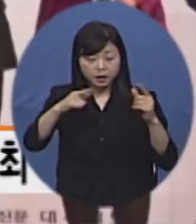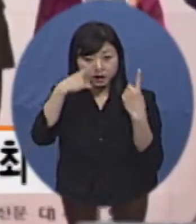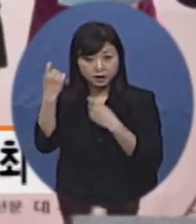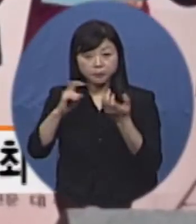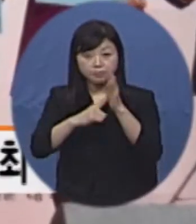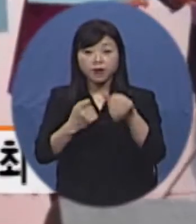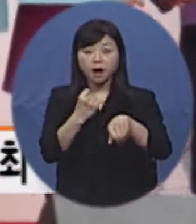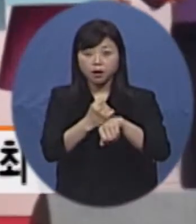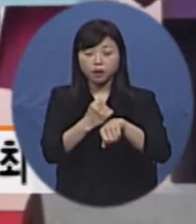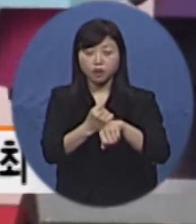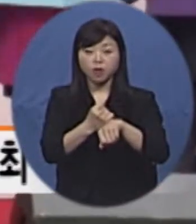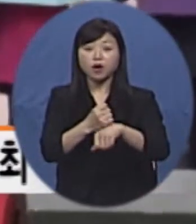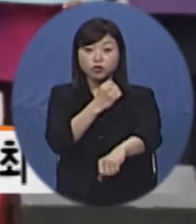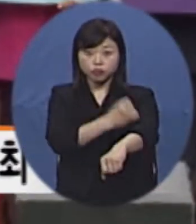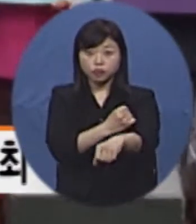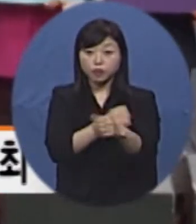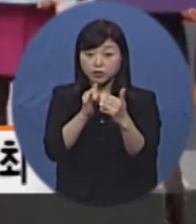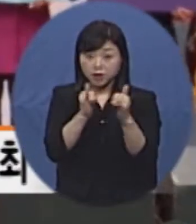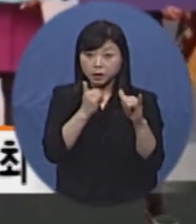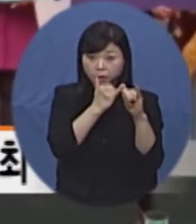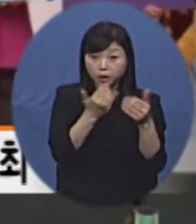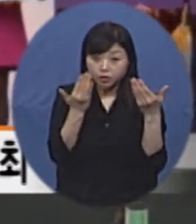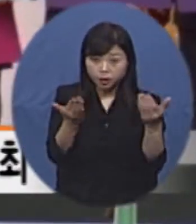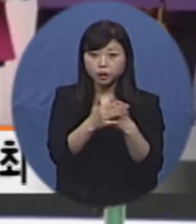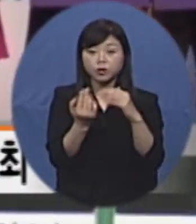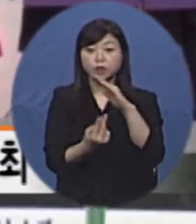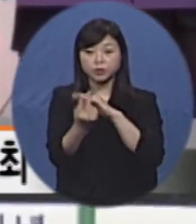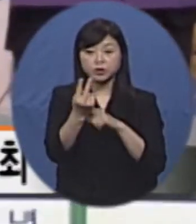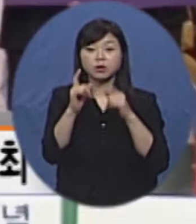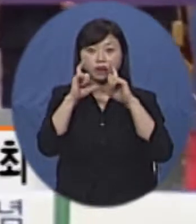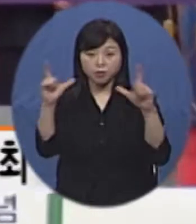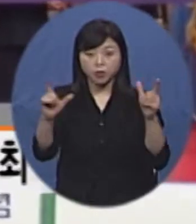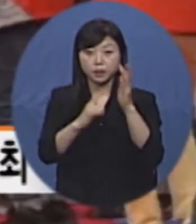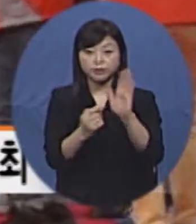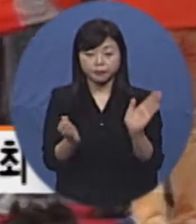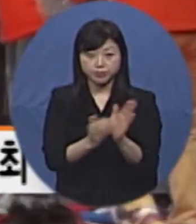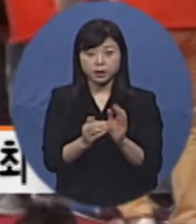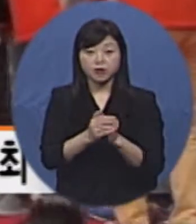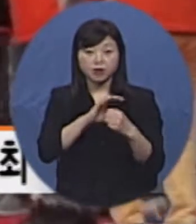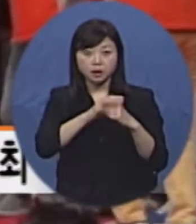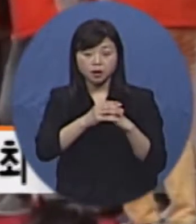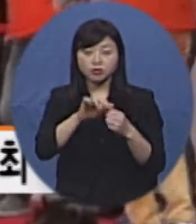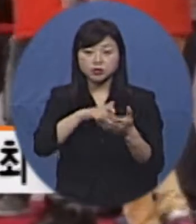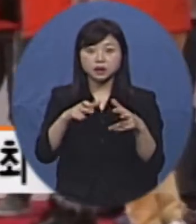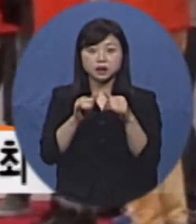유공자 표창과 비전 선포식을 가졌습니다. 특히 이날 대회에 앞서 대구 지장협은